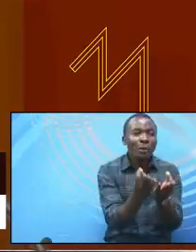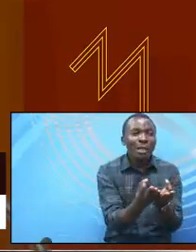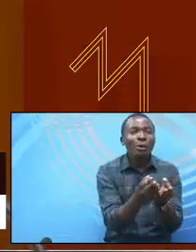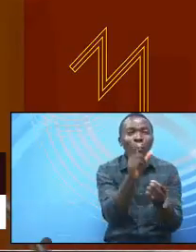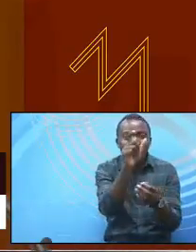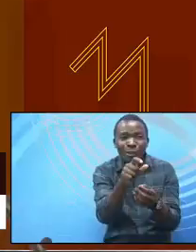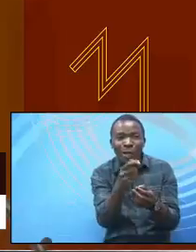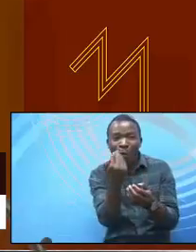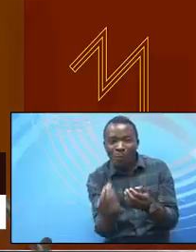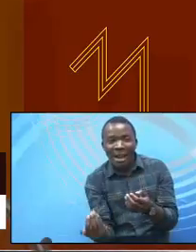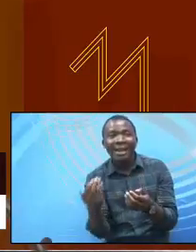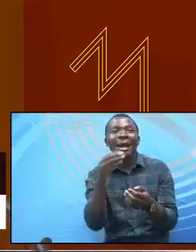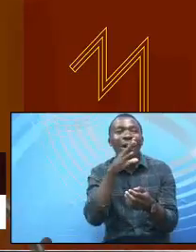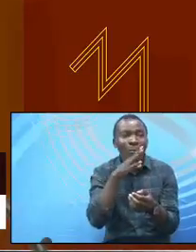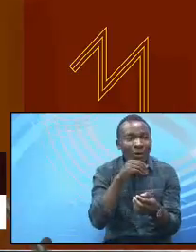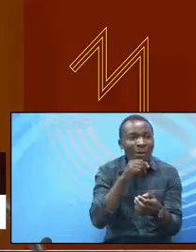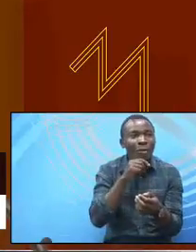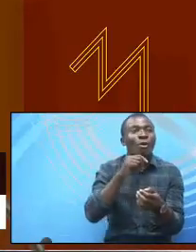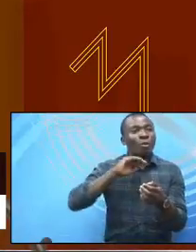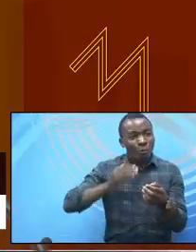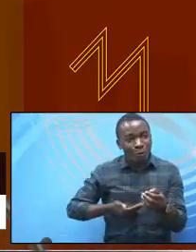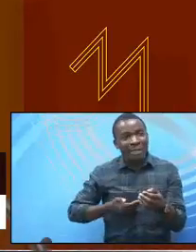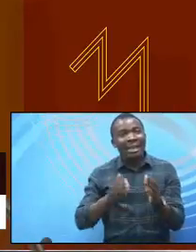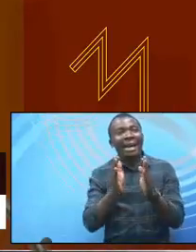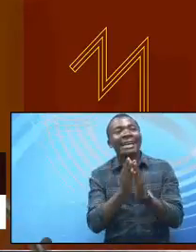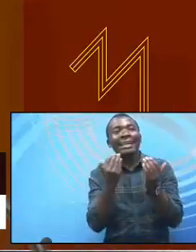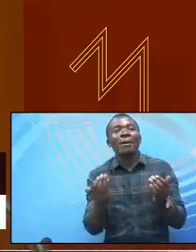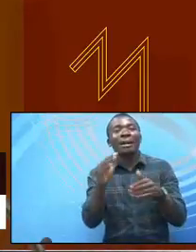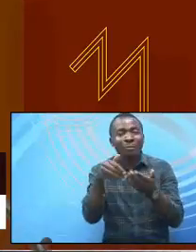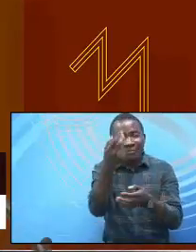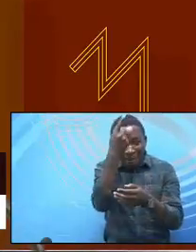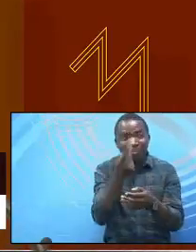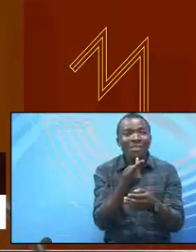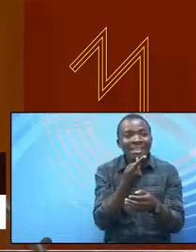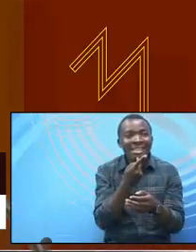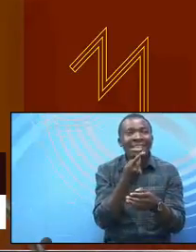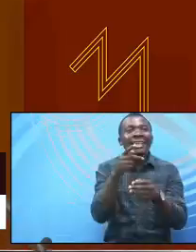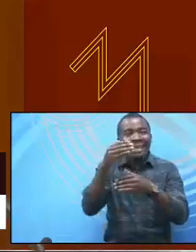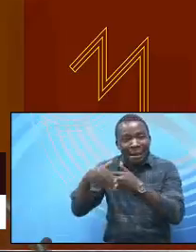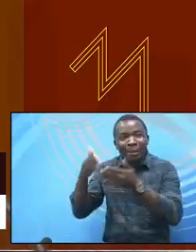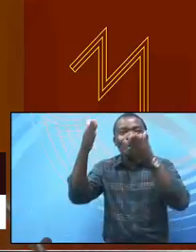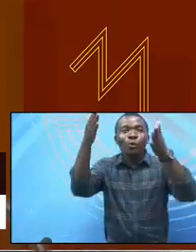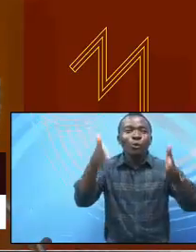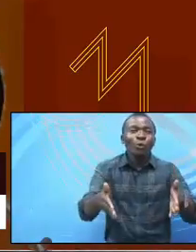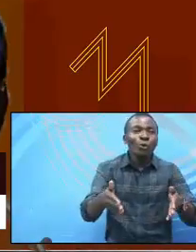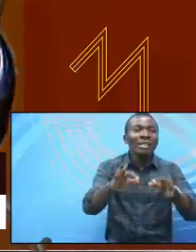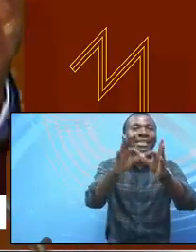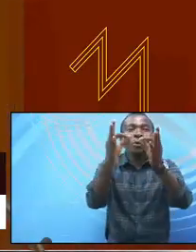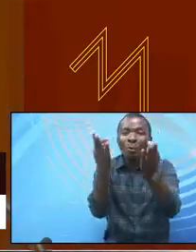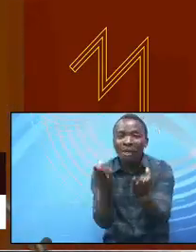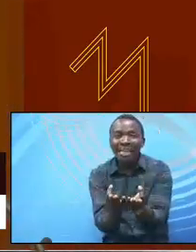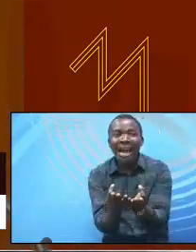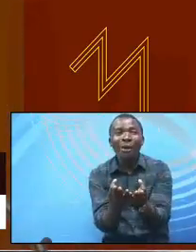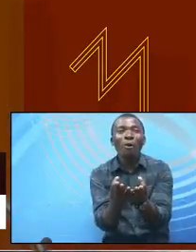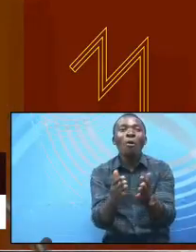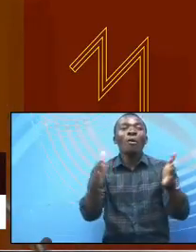muto n'umugore n'umugabo n'abana babo ndetse n'ababyeyi n'abaturanyi n'umuryango